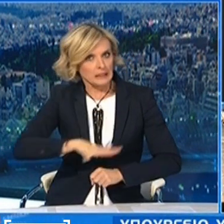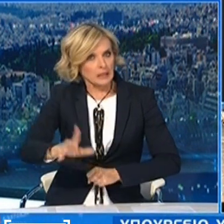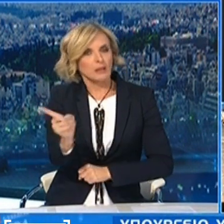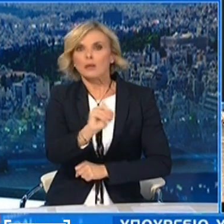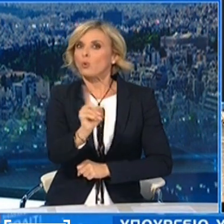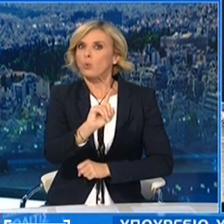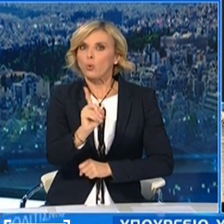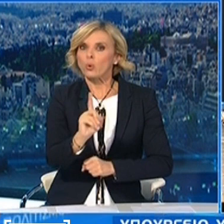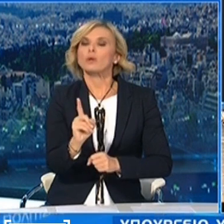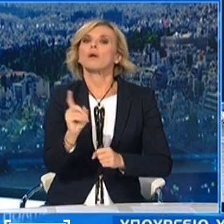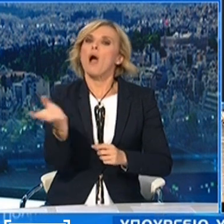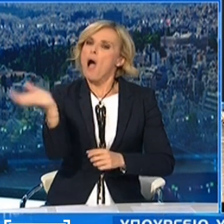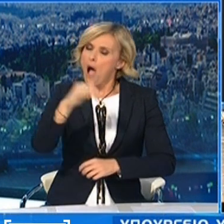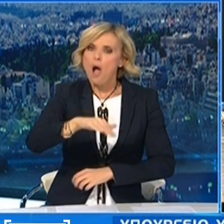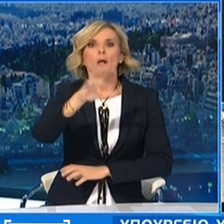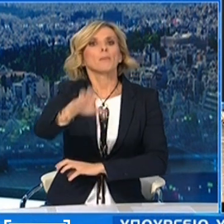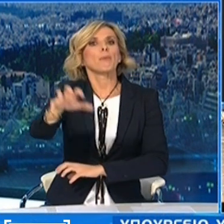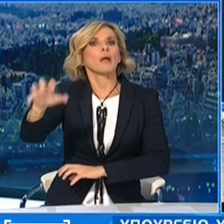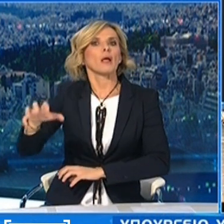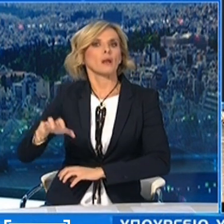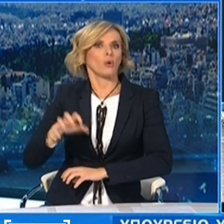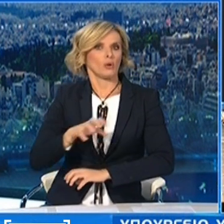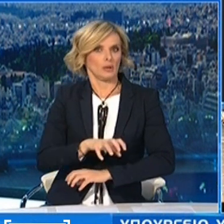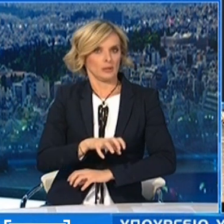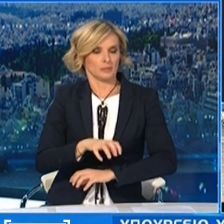αρκετά περισσότερο από το 50% των λοιμόξεων που καταγράφονται.